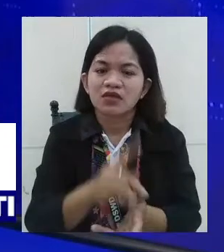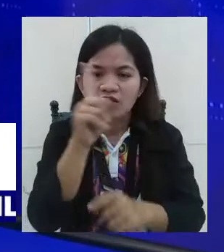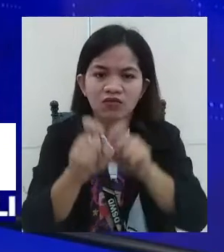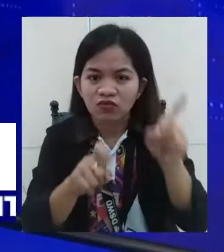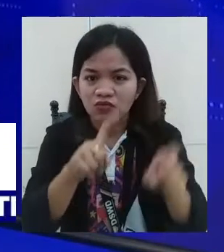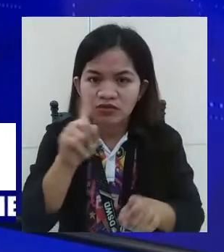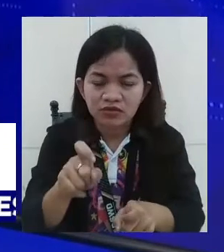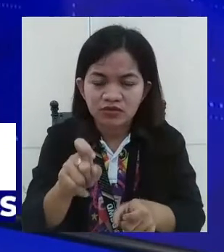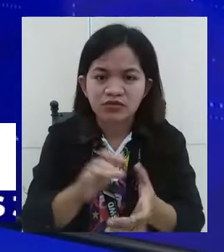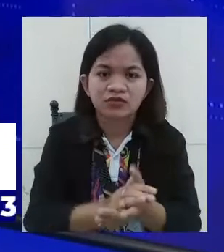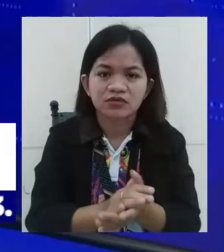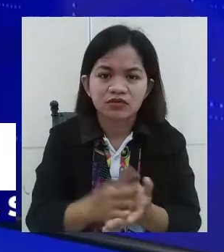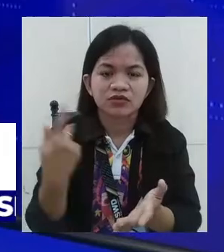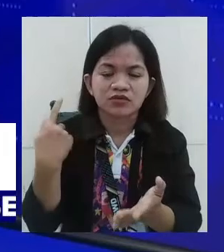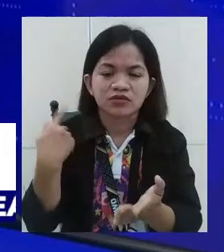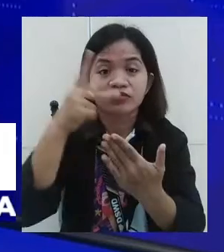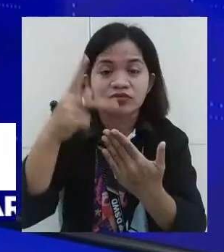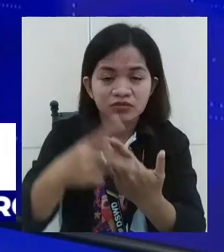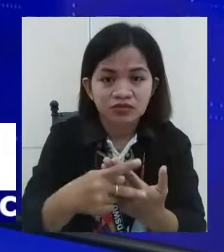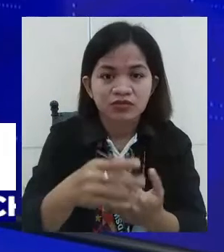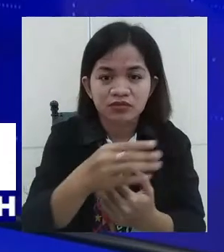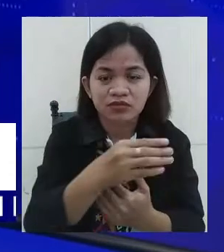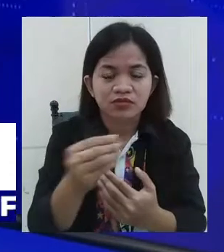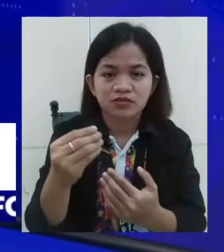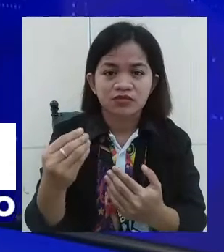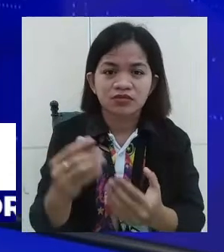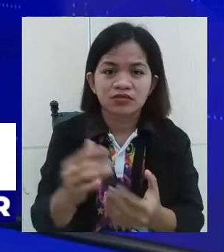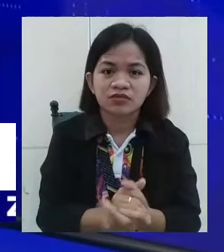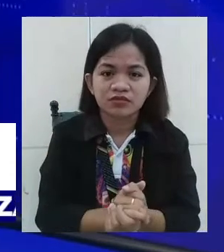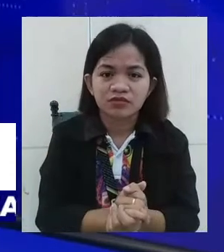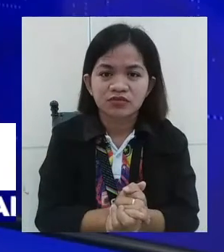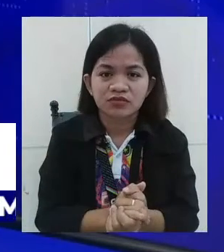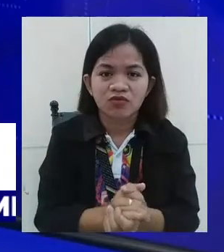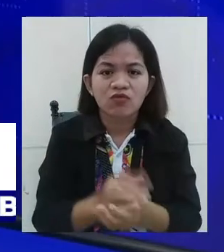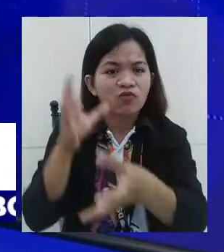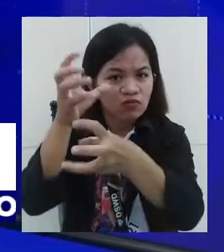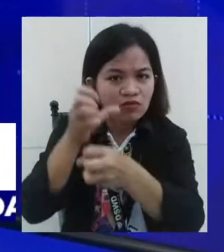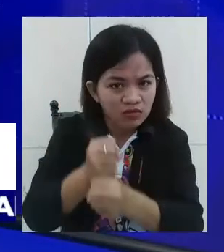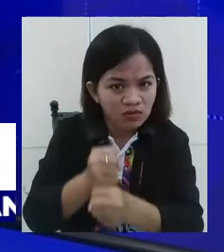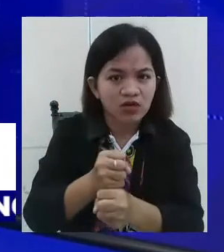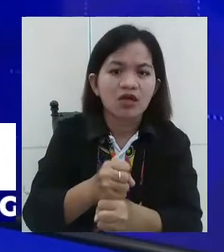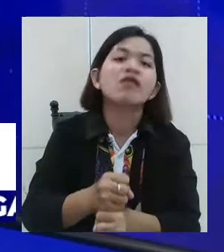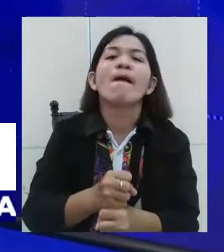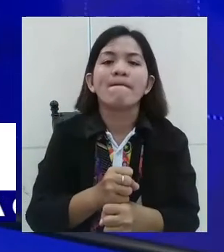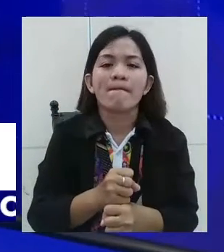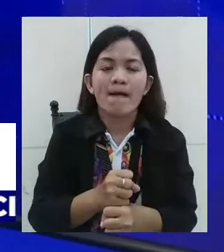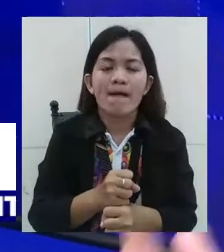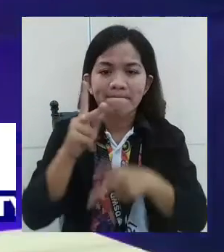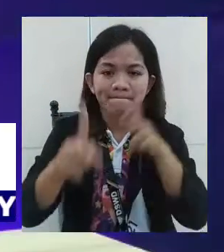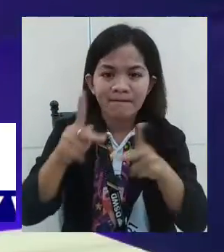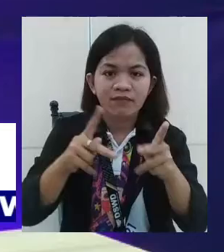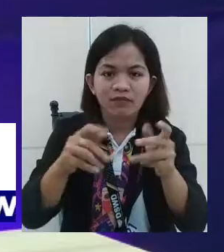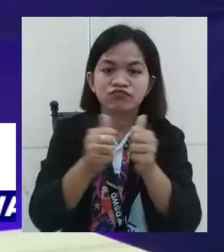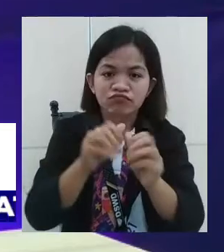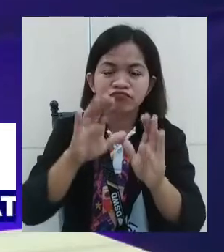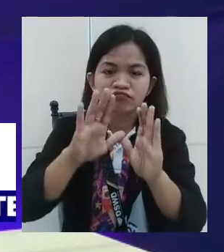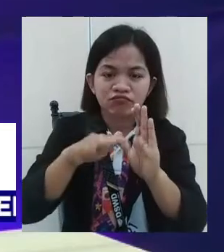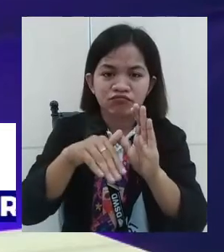mas madaling ma-access o makuha ng mga taong may kapansanan. Yun nga po yung